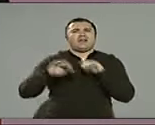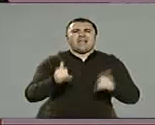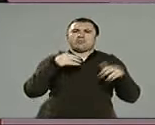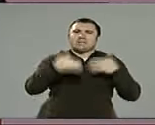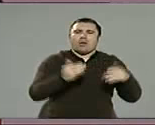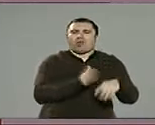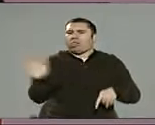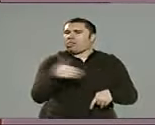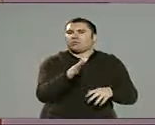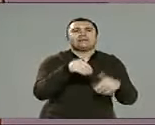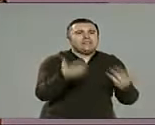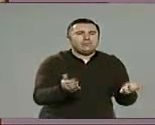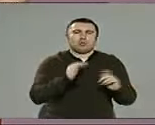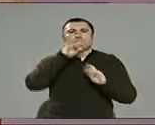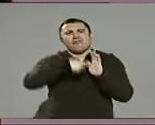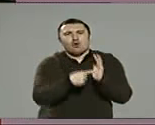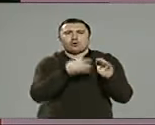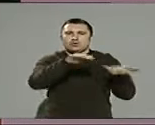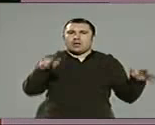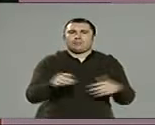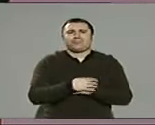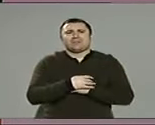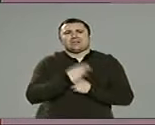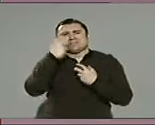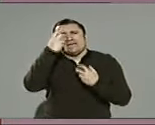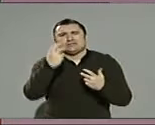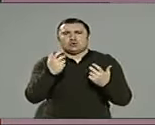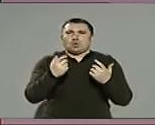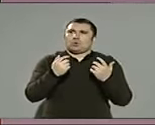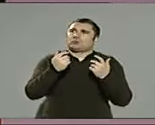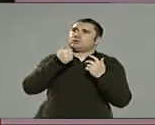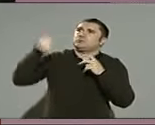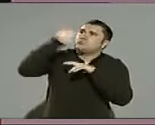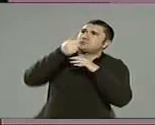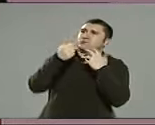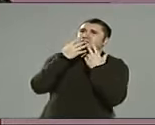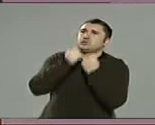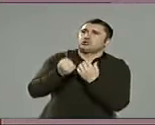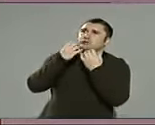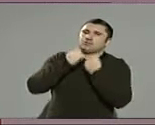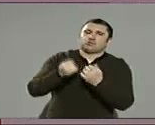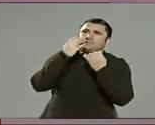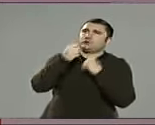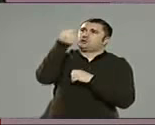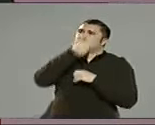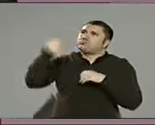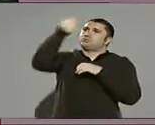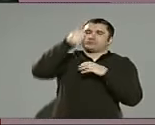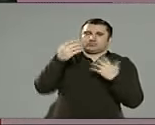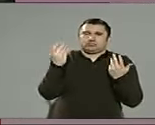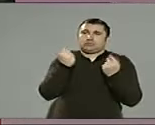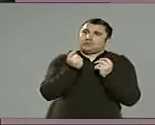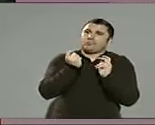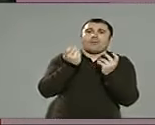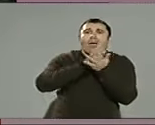Überforderung. All das produziert Sehnsüchte, autoritäre Sehnsüchte, und den Wunsch nach den ganz einfachen und scheinbar ganz